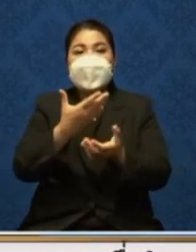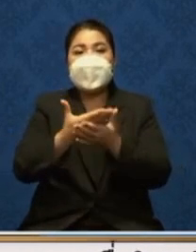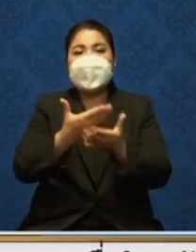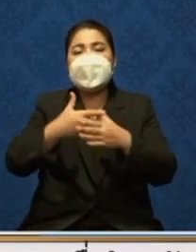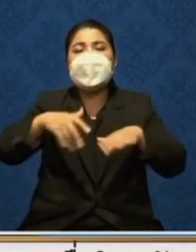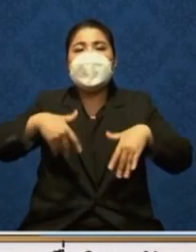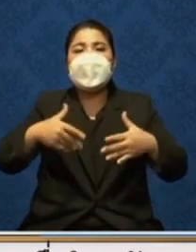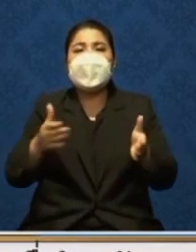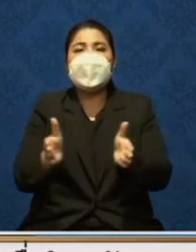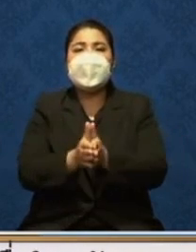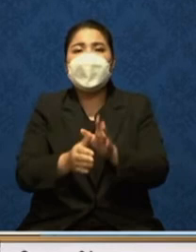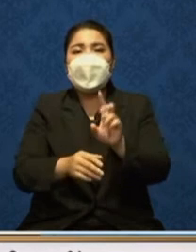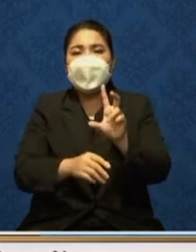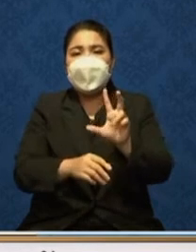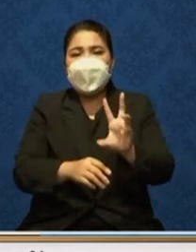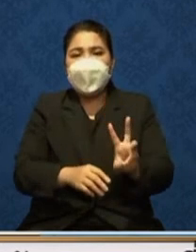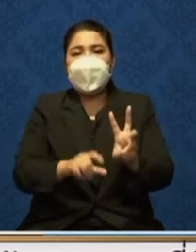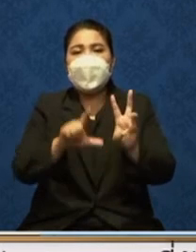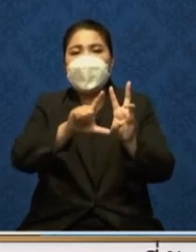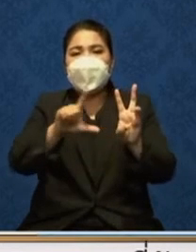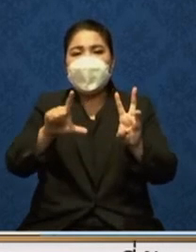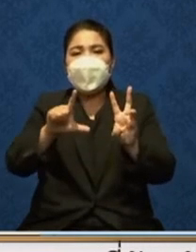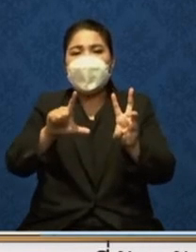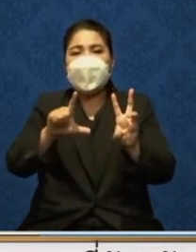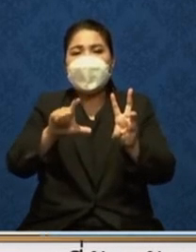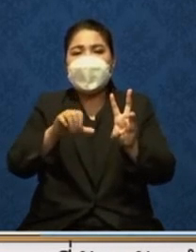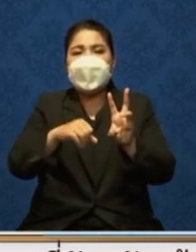หีรายได้วมเก existem 600 ล้านบาทท่าน